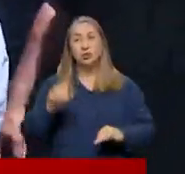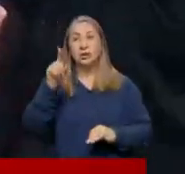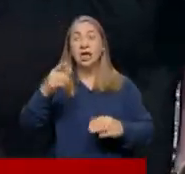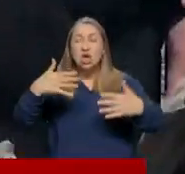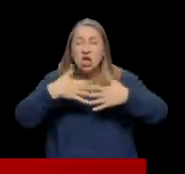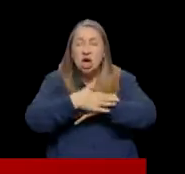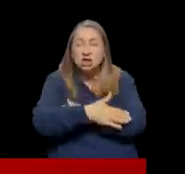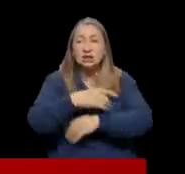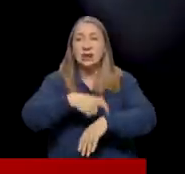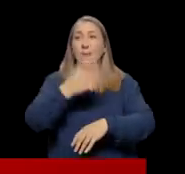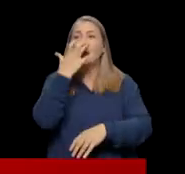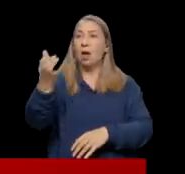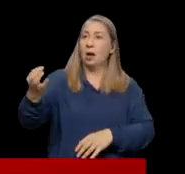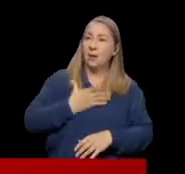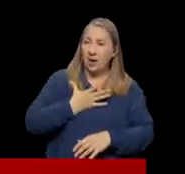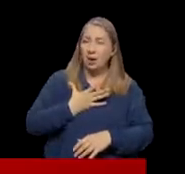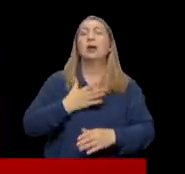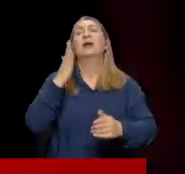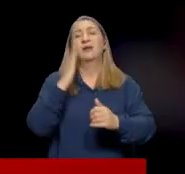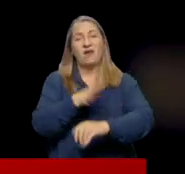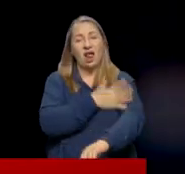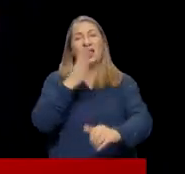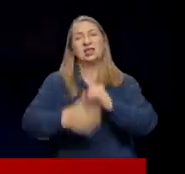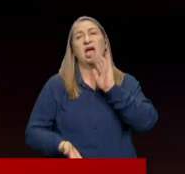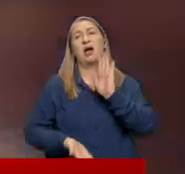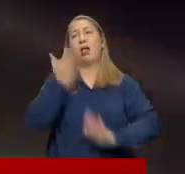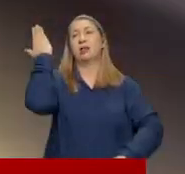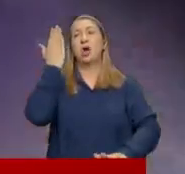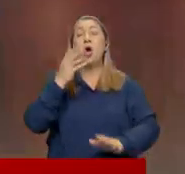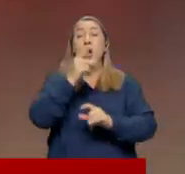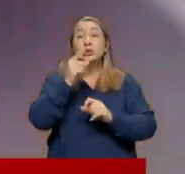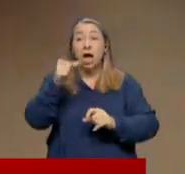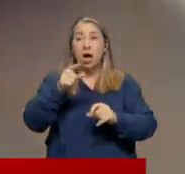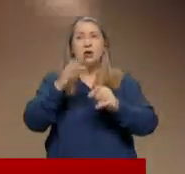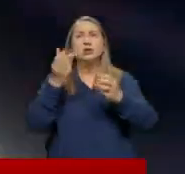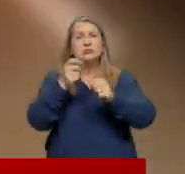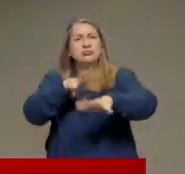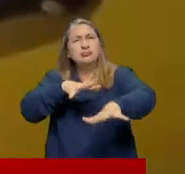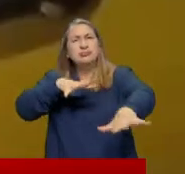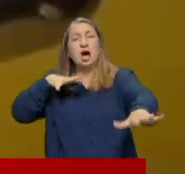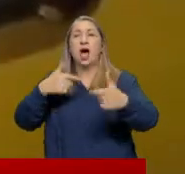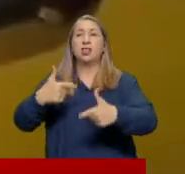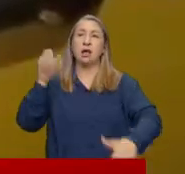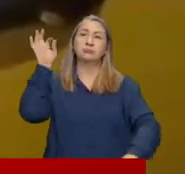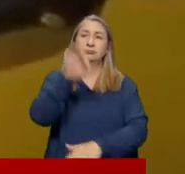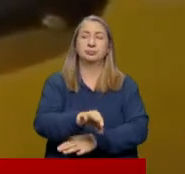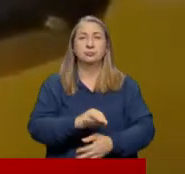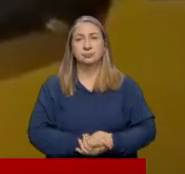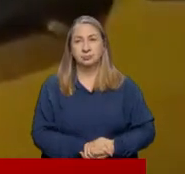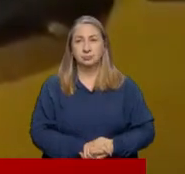Öz daha Gece saatlerinde beklediği haber geldi Valilik yasağı kaldırdı Özdağ komboyla Bu sayede